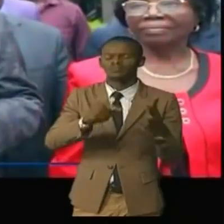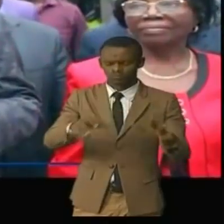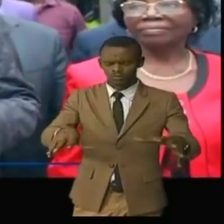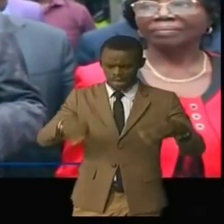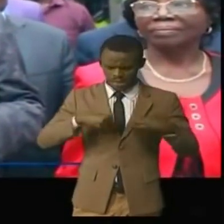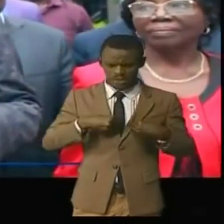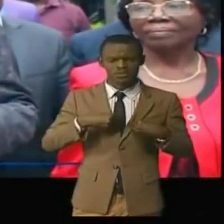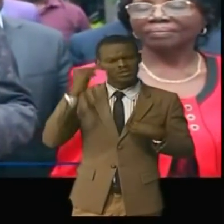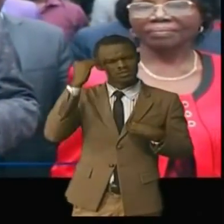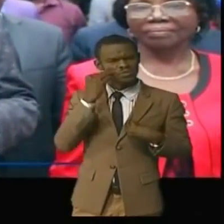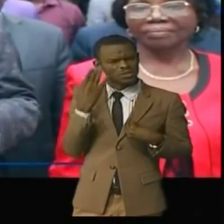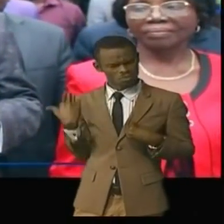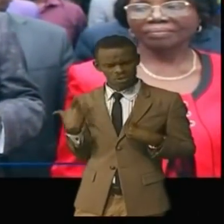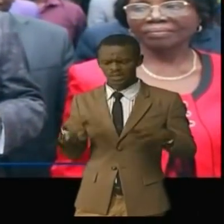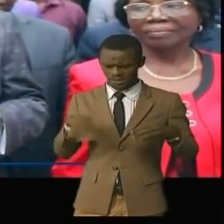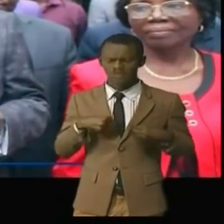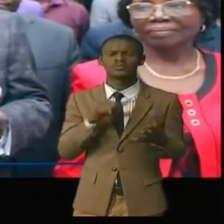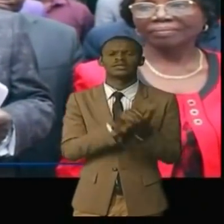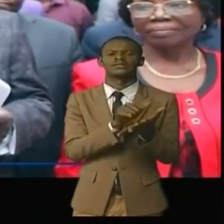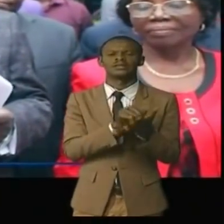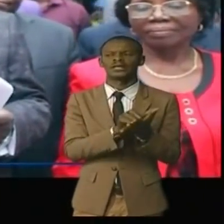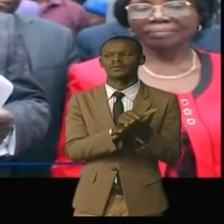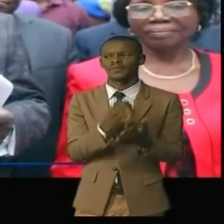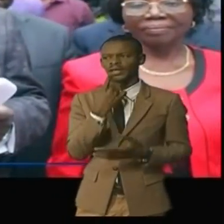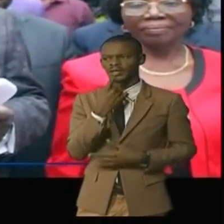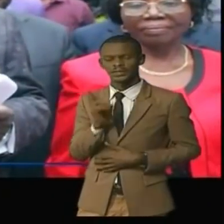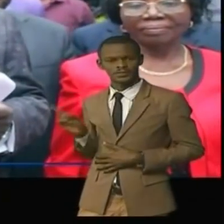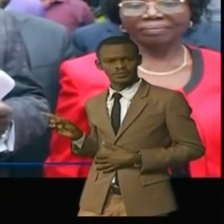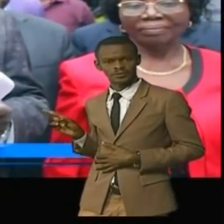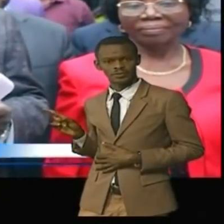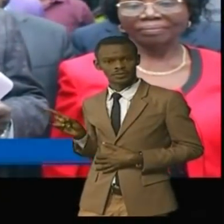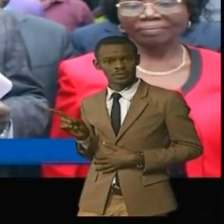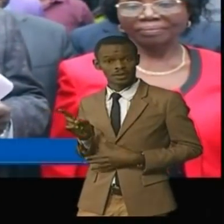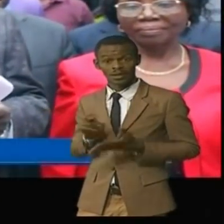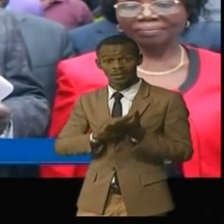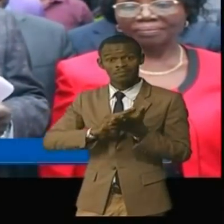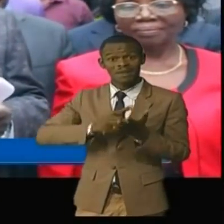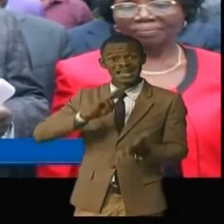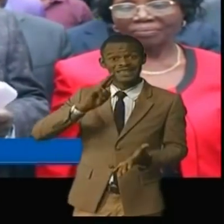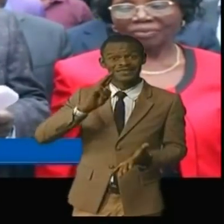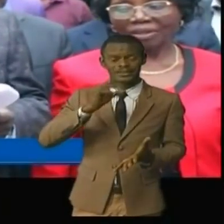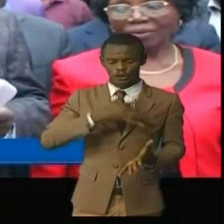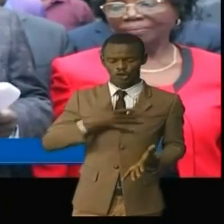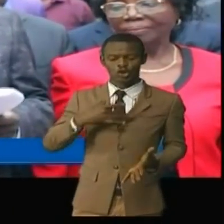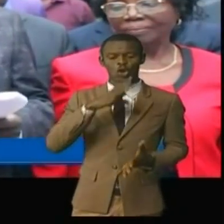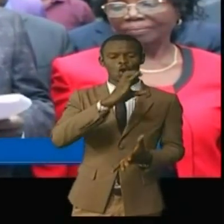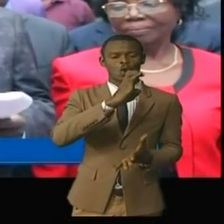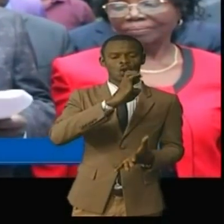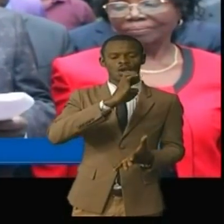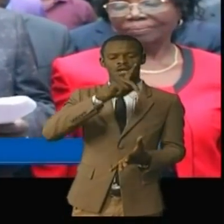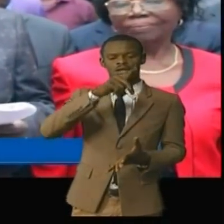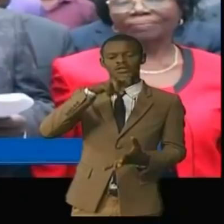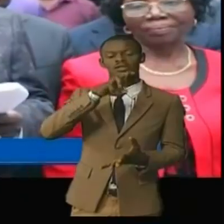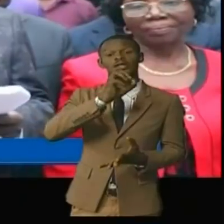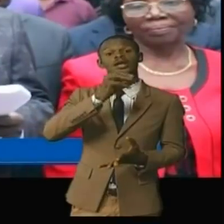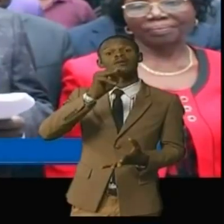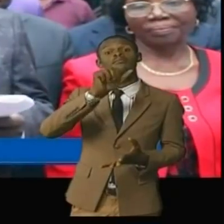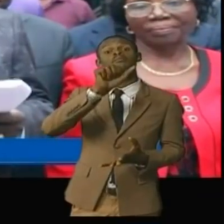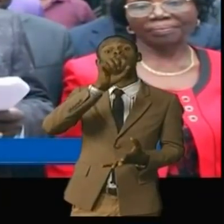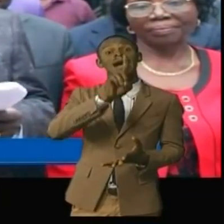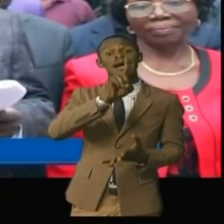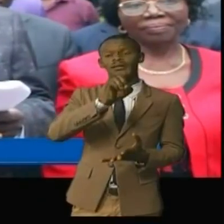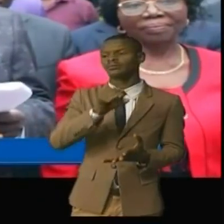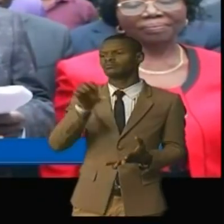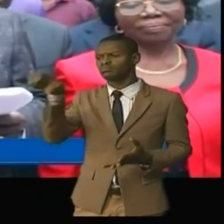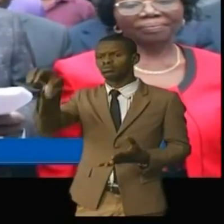universités du Sepromade comprend actuellement 20 universités reconnues,